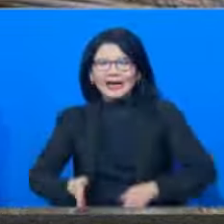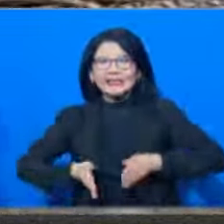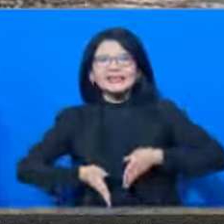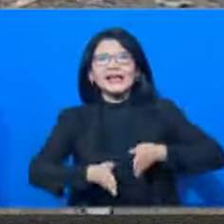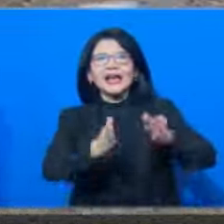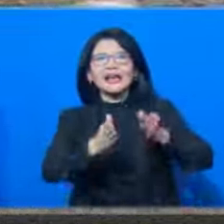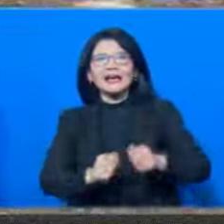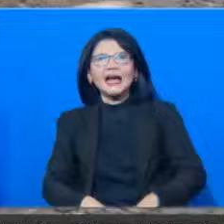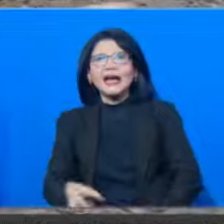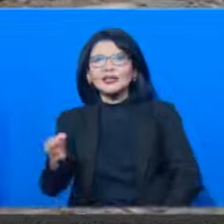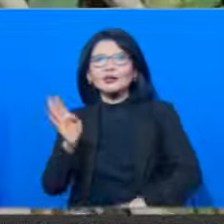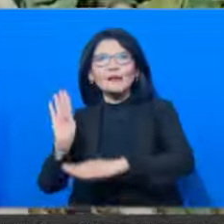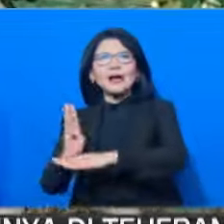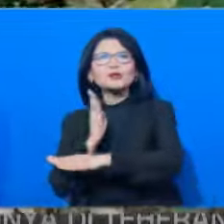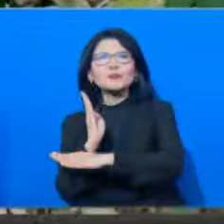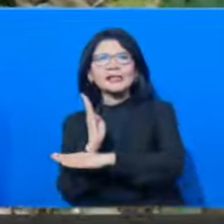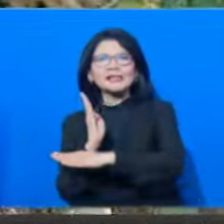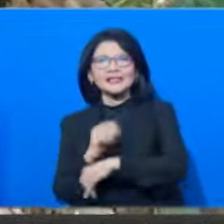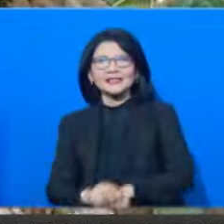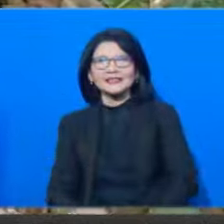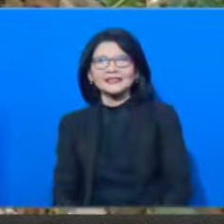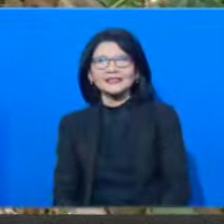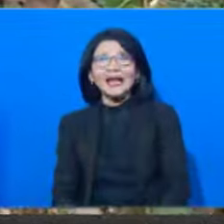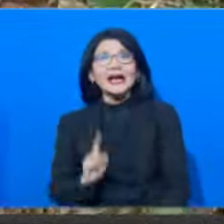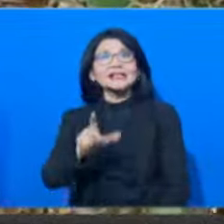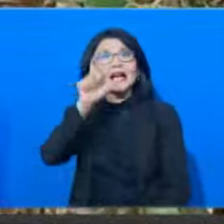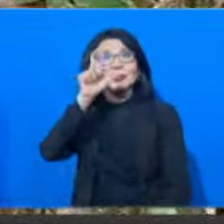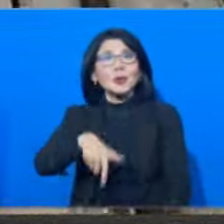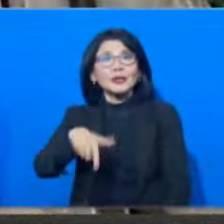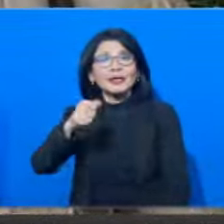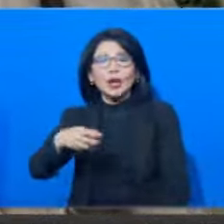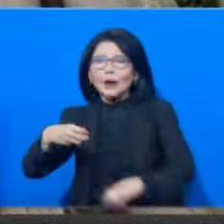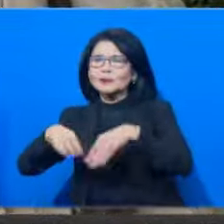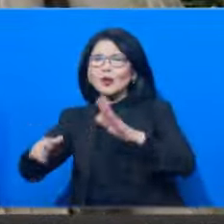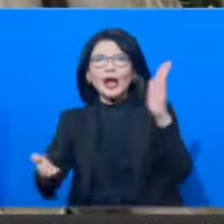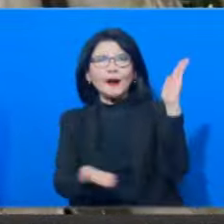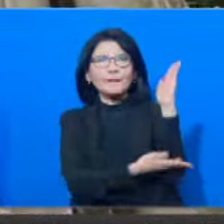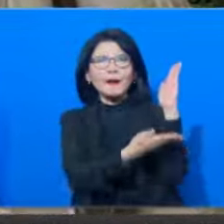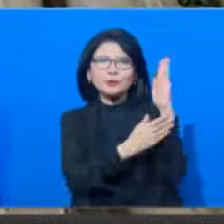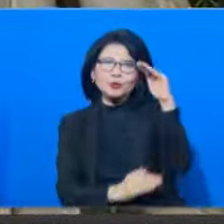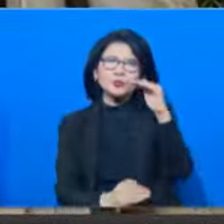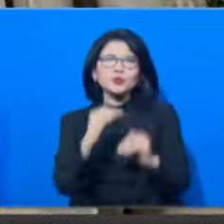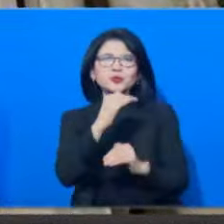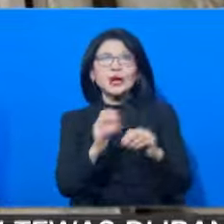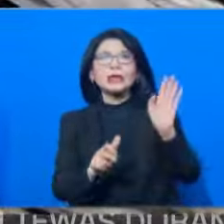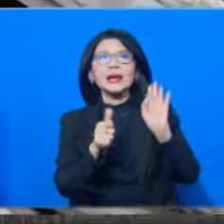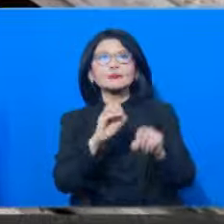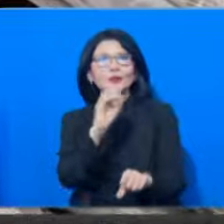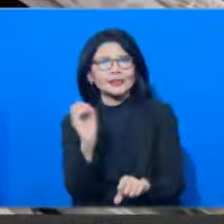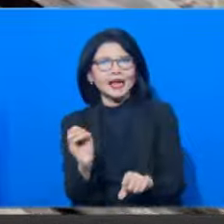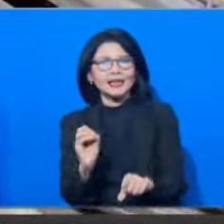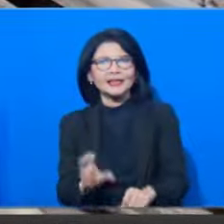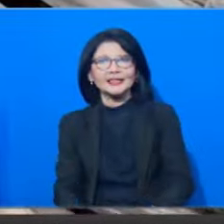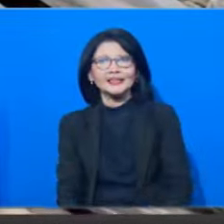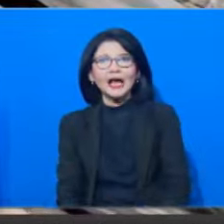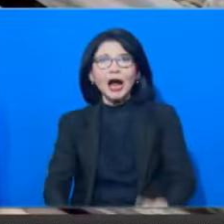Aji Barang, Banyumas, Jawa Tengah. Sirun salah satunya, ia mengaku penjualan bambu mengalami kenaikan hingga 60%. Bambu